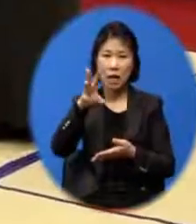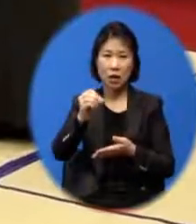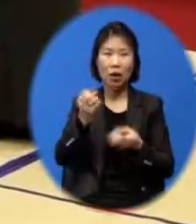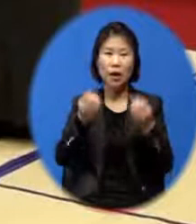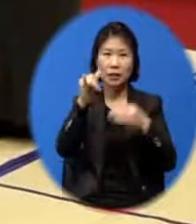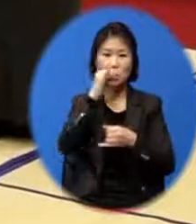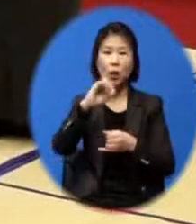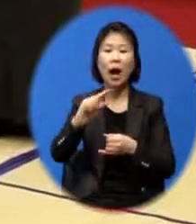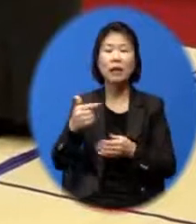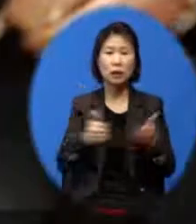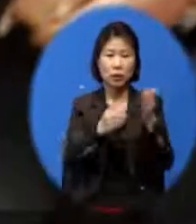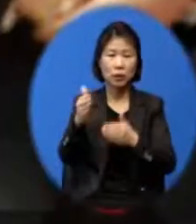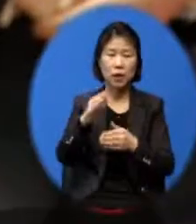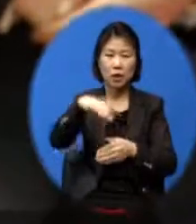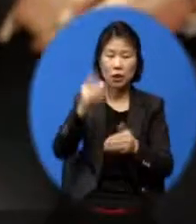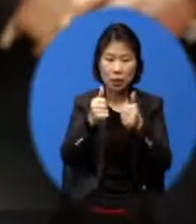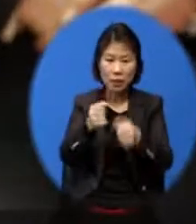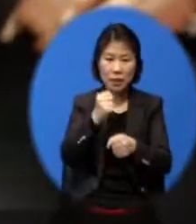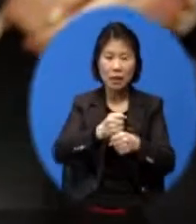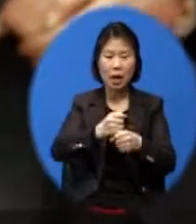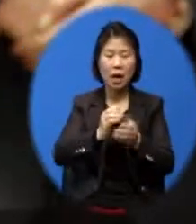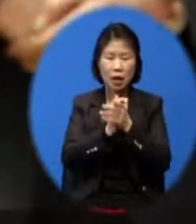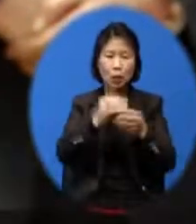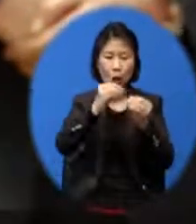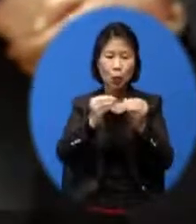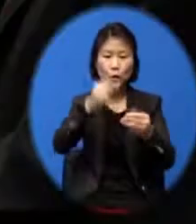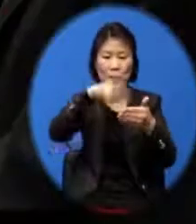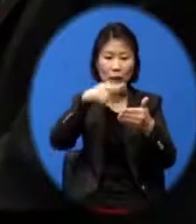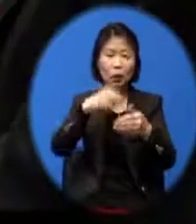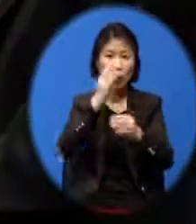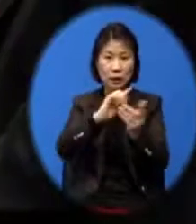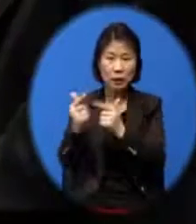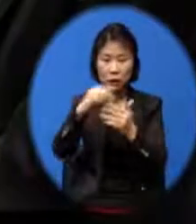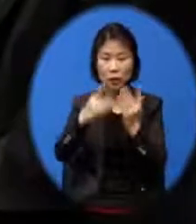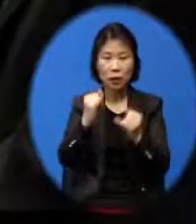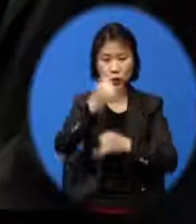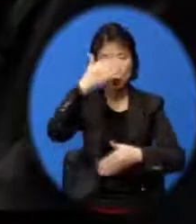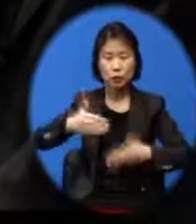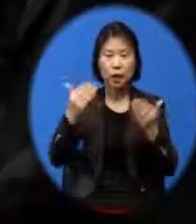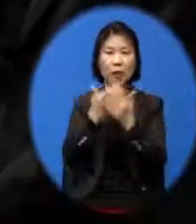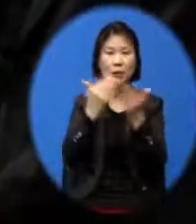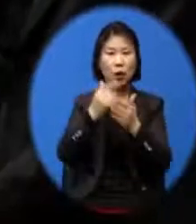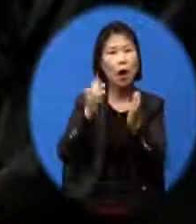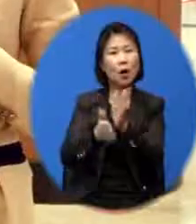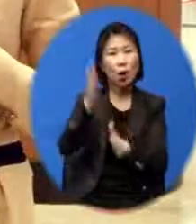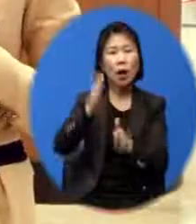안희정 충남도지사의 초헌례, 기원문 낭독 등의 순으로 진행돼 충남의 발전과 번영을 기원했습니다.